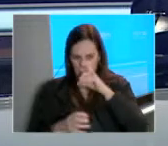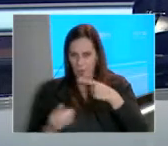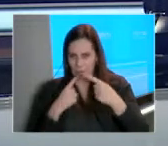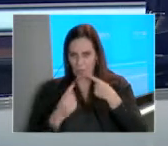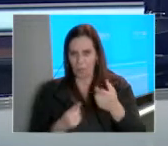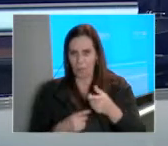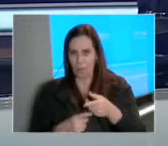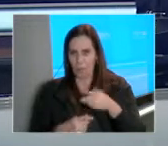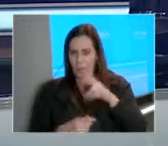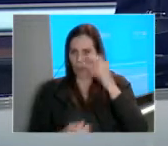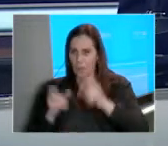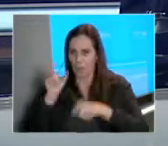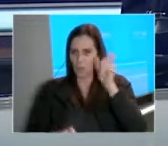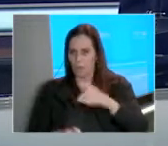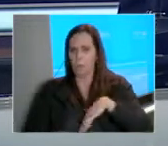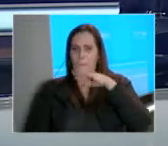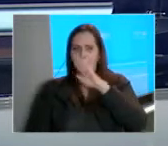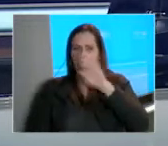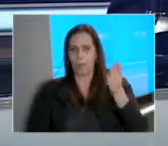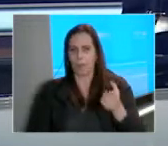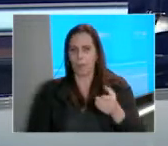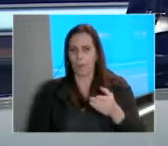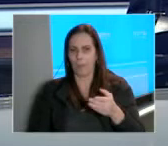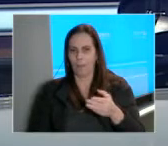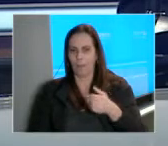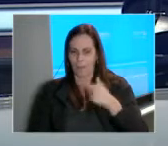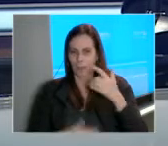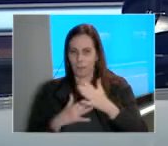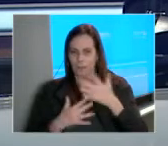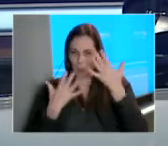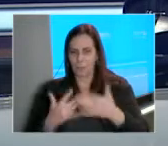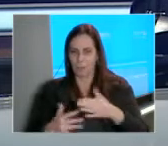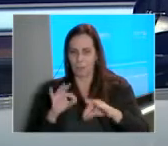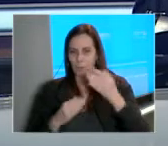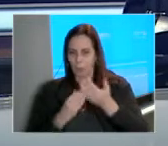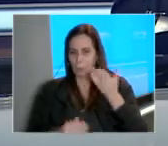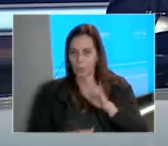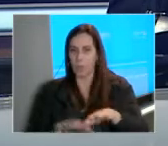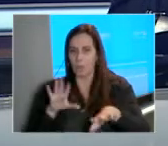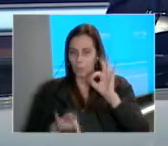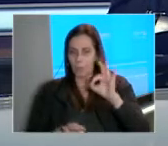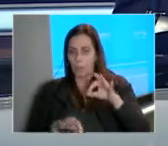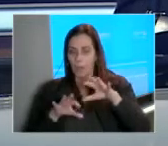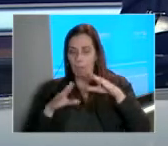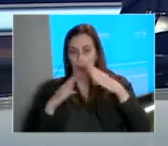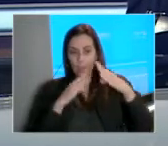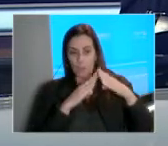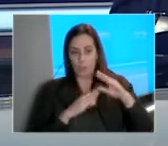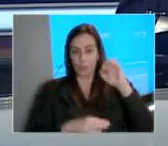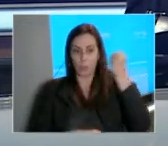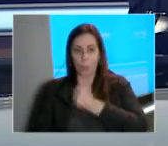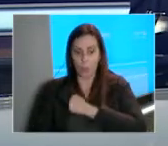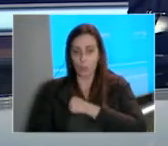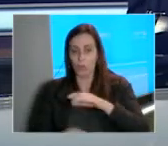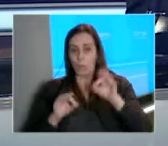למסע ומתן? יש הרבה אנשים שנקעה נפשה מביבי ו... אני ישבתי על המספרים של התוצאה של הבחירות הקודמות. גם אני. היה הצבעות בהתיישבות, למשל, בקרב הציונות